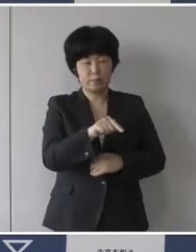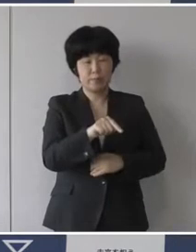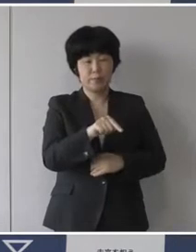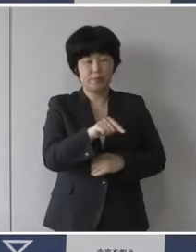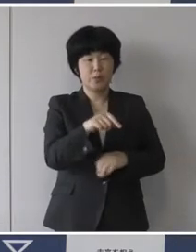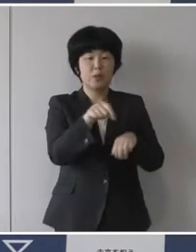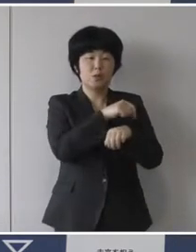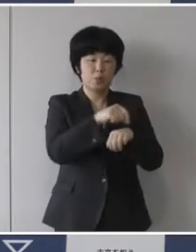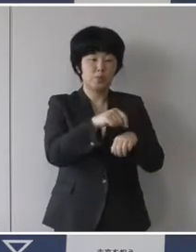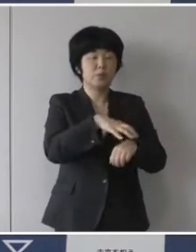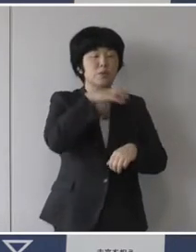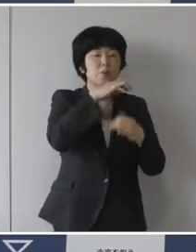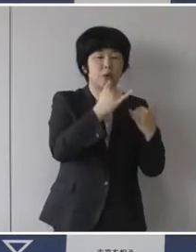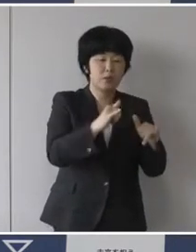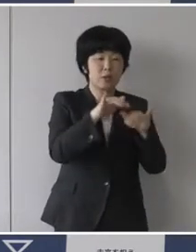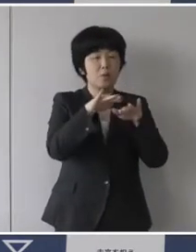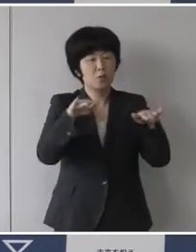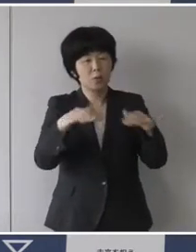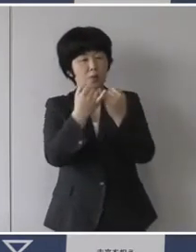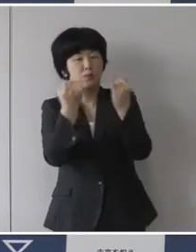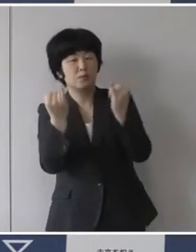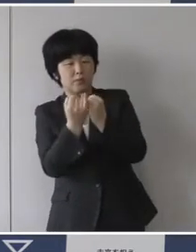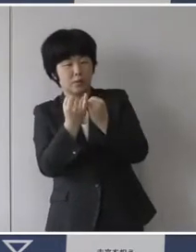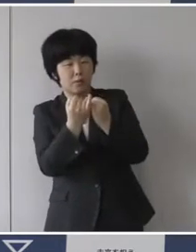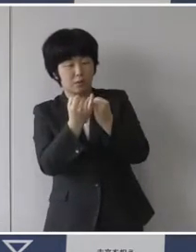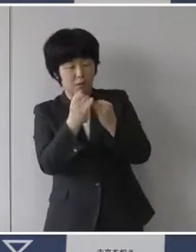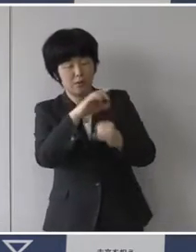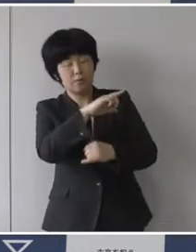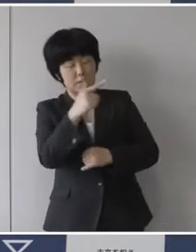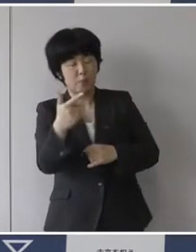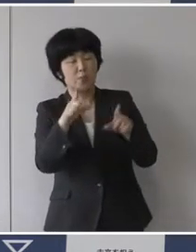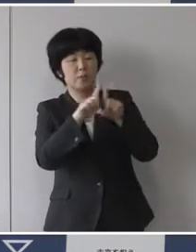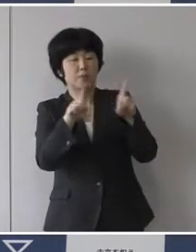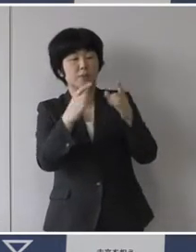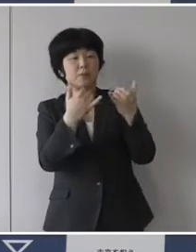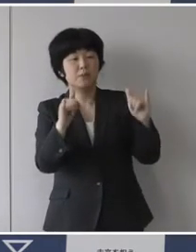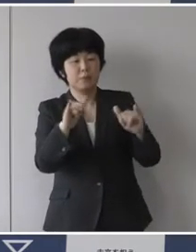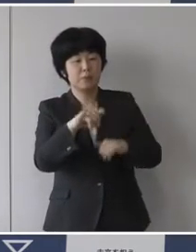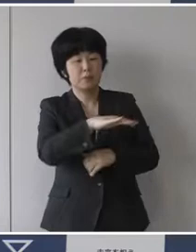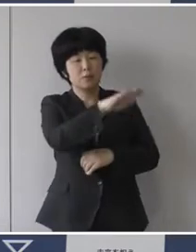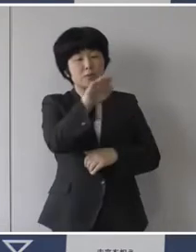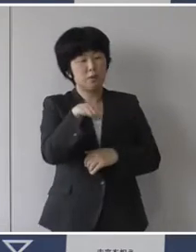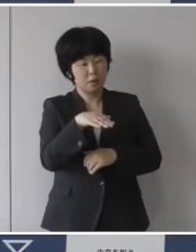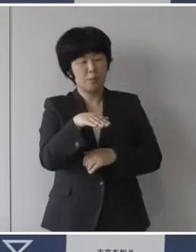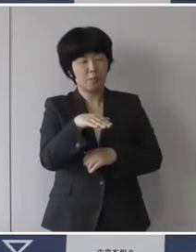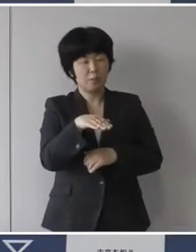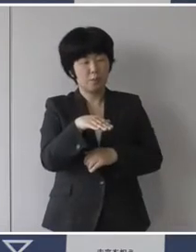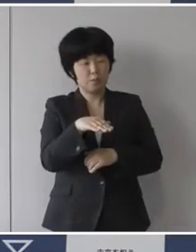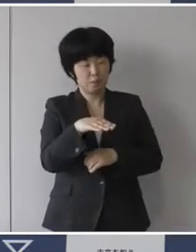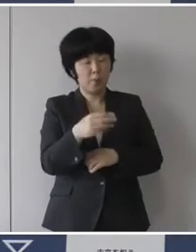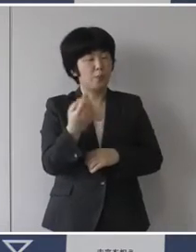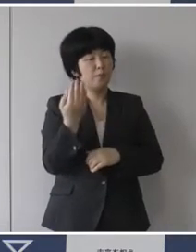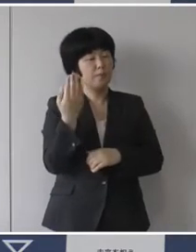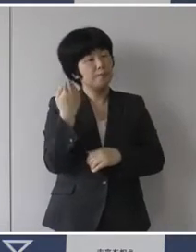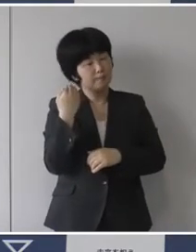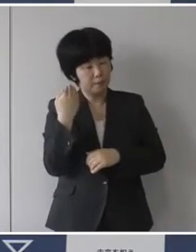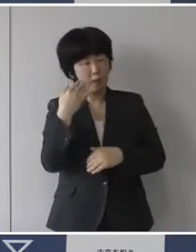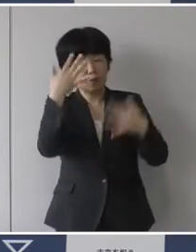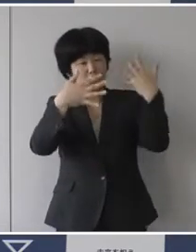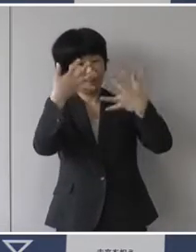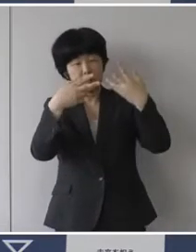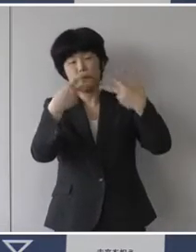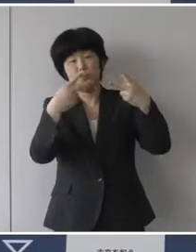寄りや、本当に、残虐な行為などもですね、つい昨日でしょうか、テレビなど